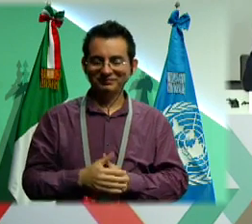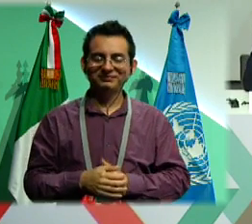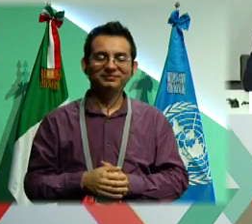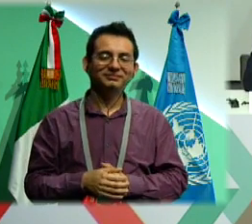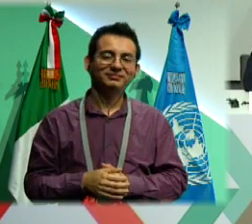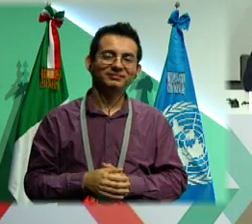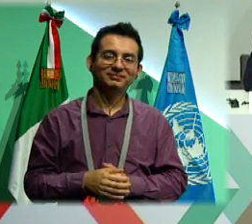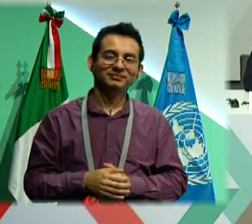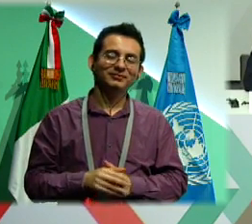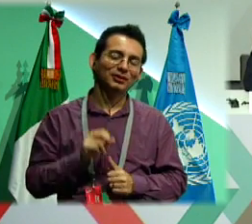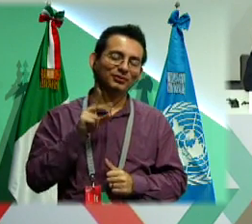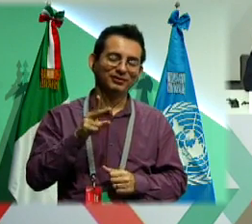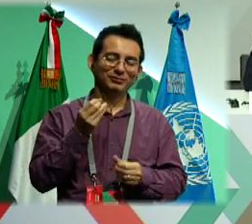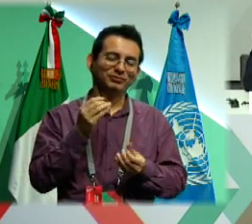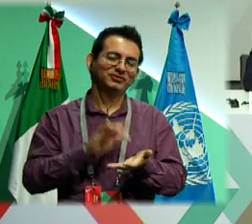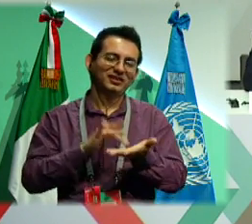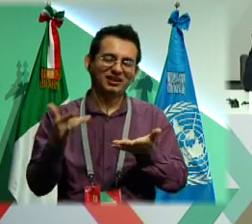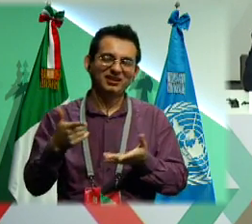cette présentation.